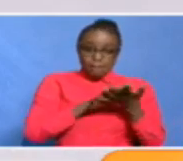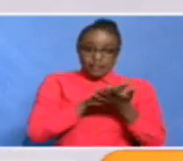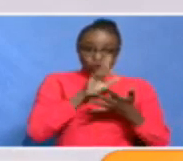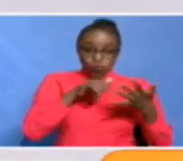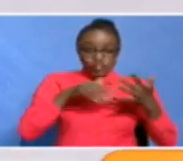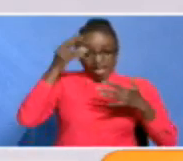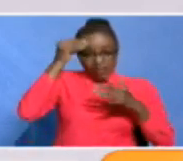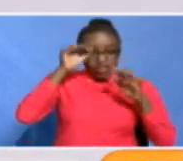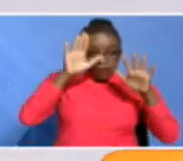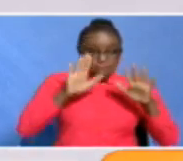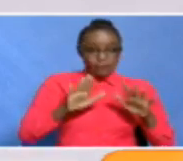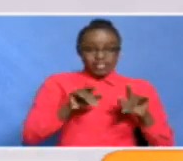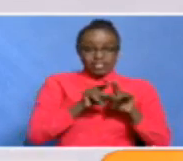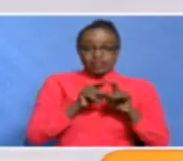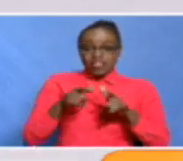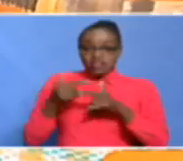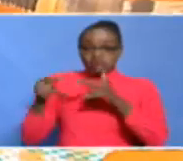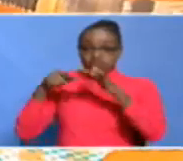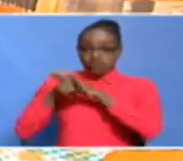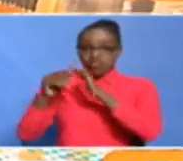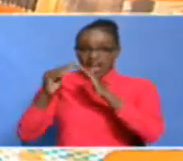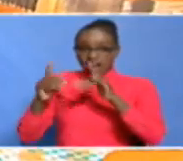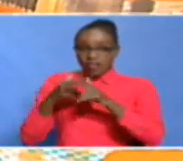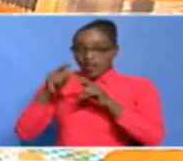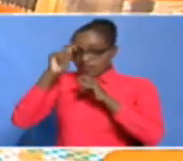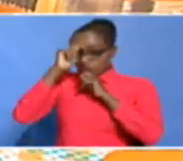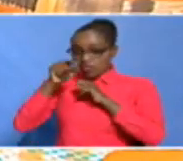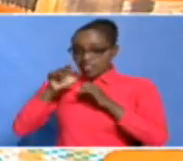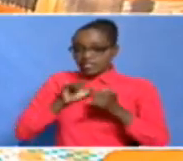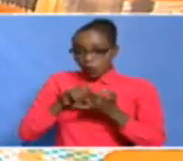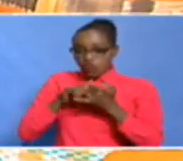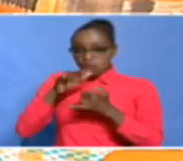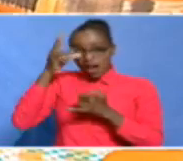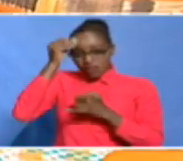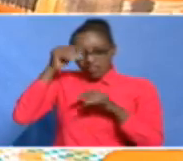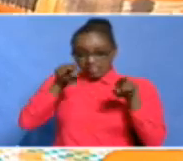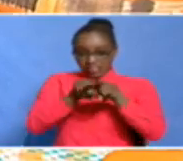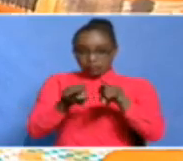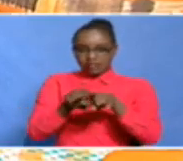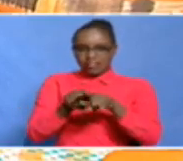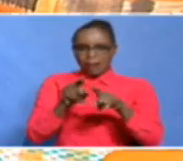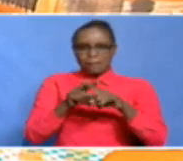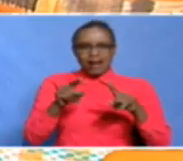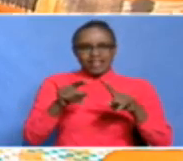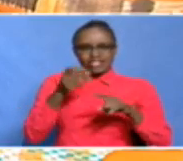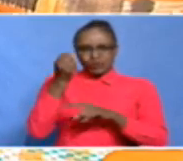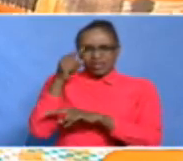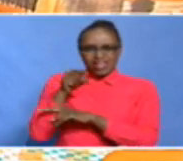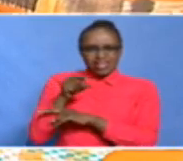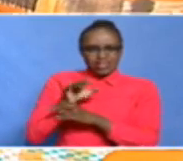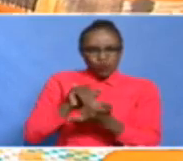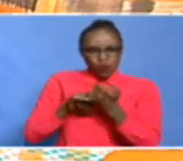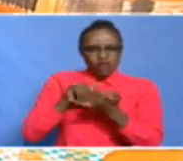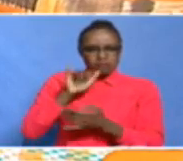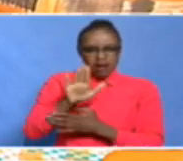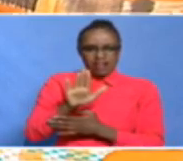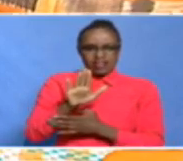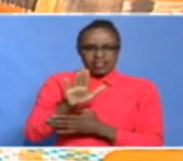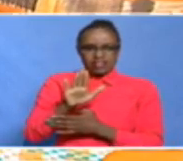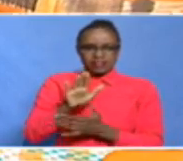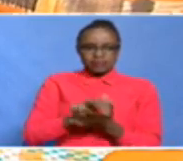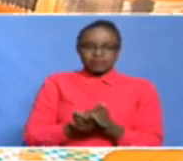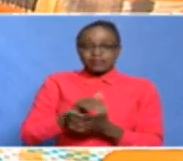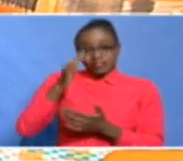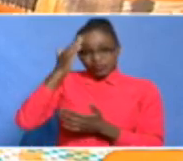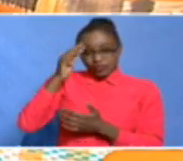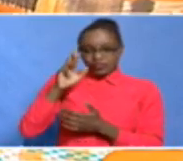mume kama uko na elimu na wewe pia ukija ndani ya nyumba, heshimu yule mke na elimu yako hivyo hivyo. Lakini elewa kwamba huyu ni mke wangu. Bana kuna ngine wajua